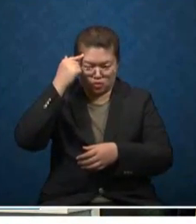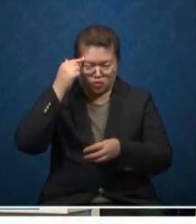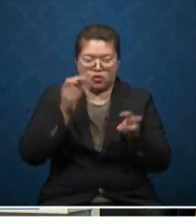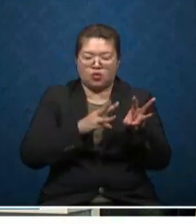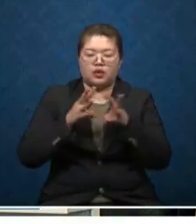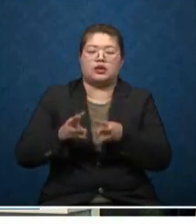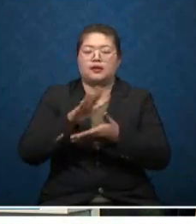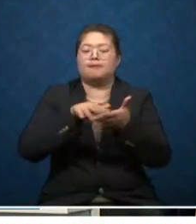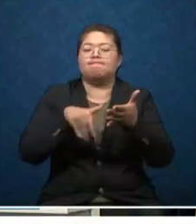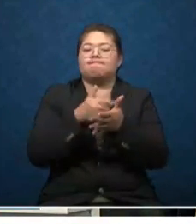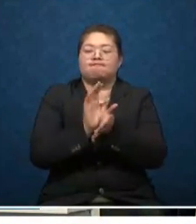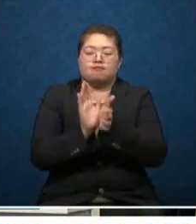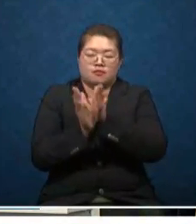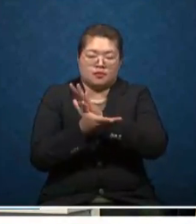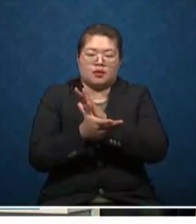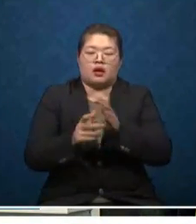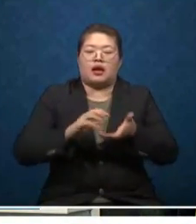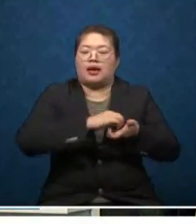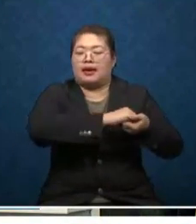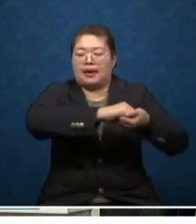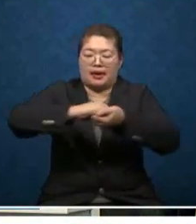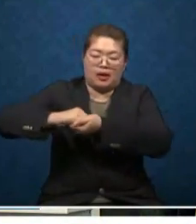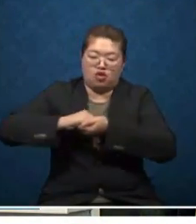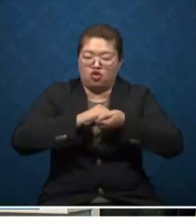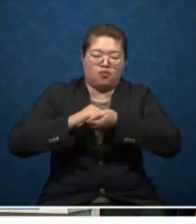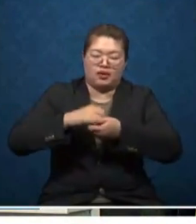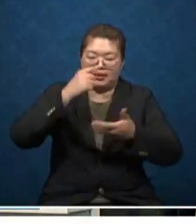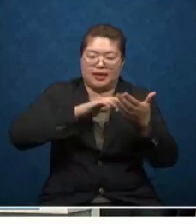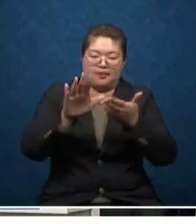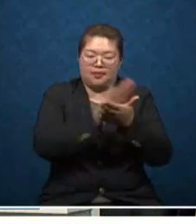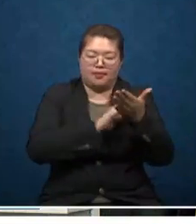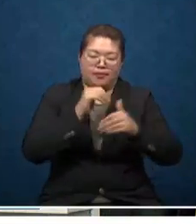ความร่วมมือกันในการที่จะทำให้เกิดการพัฒนาบ้านเมืองของเราต่อไปขอบพระคุณครับ